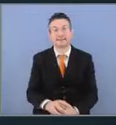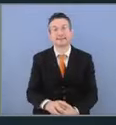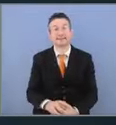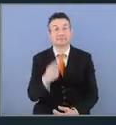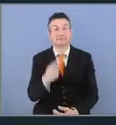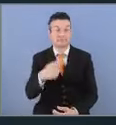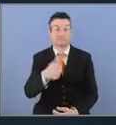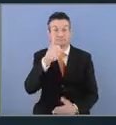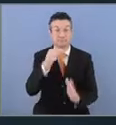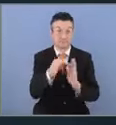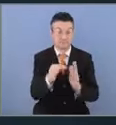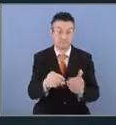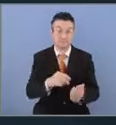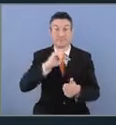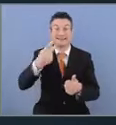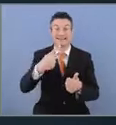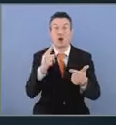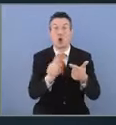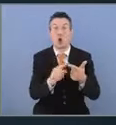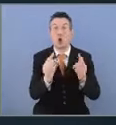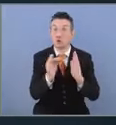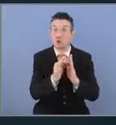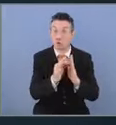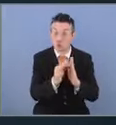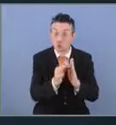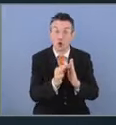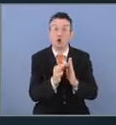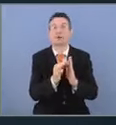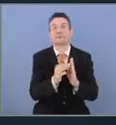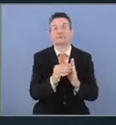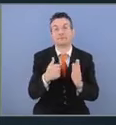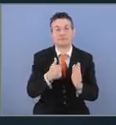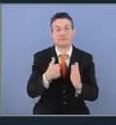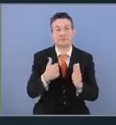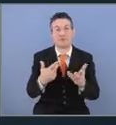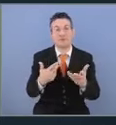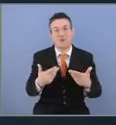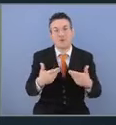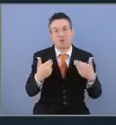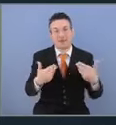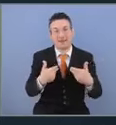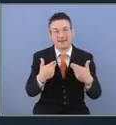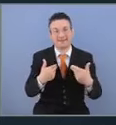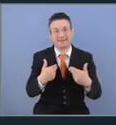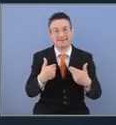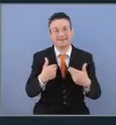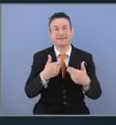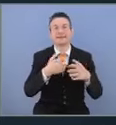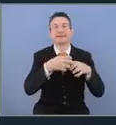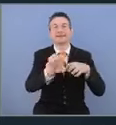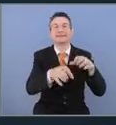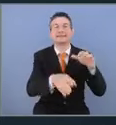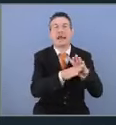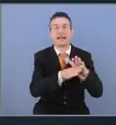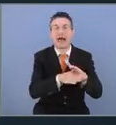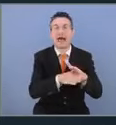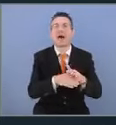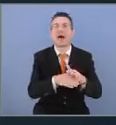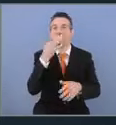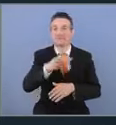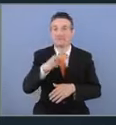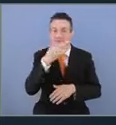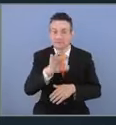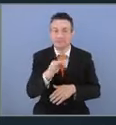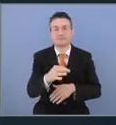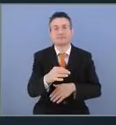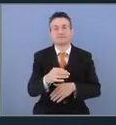punto, mi fa piacere che siano intervenute delle start-up, che si sia sottolineato anche l'importanza